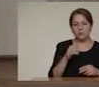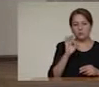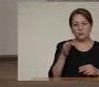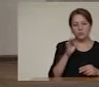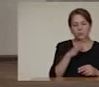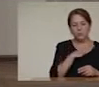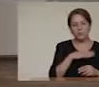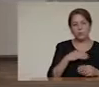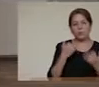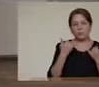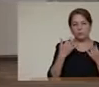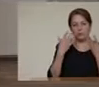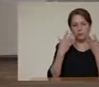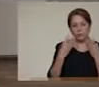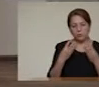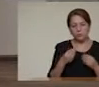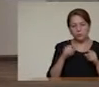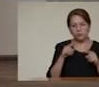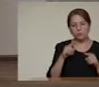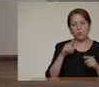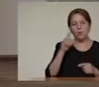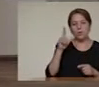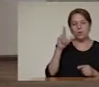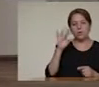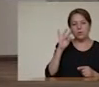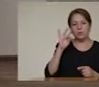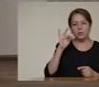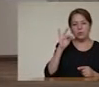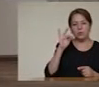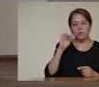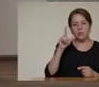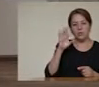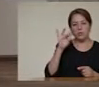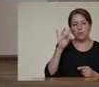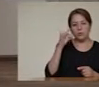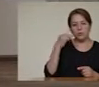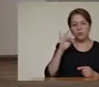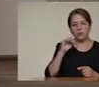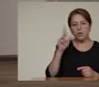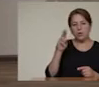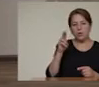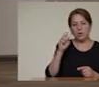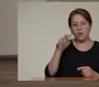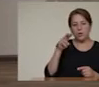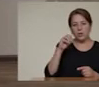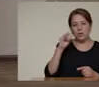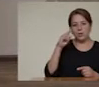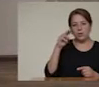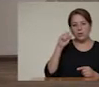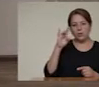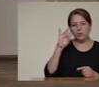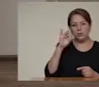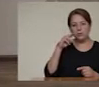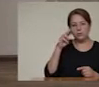dunyoda kalendar ana shu Grigoriy kalendardan foydalanish asosida yillarni, asrlarni